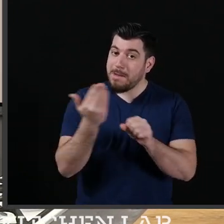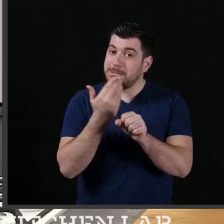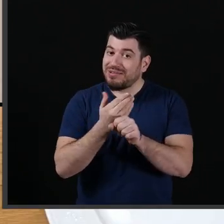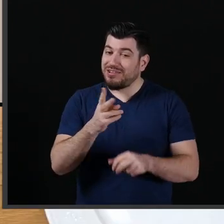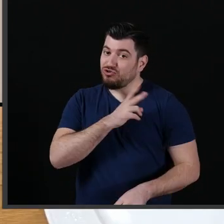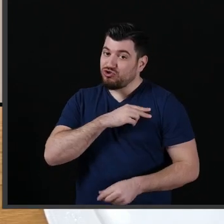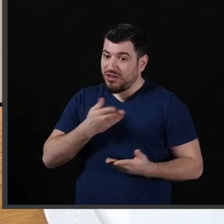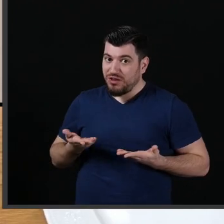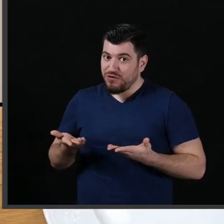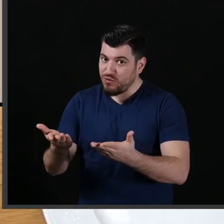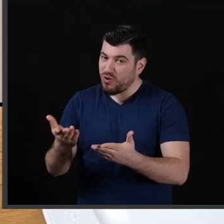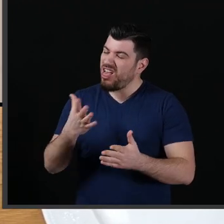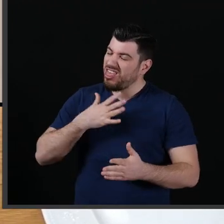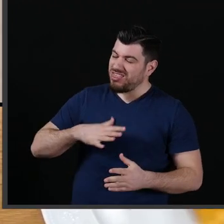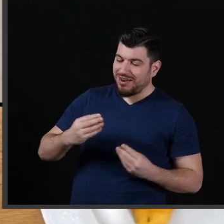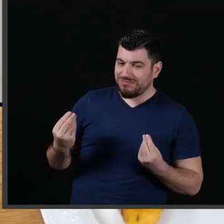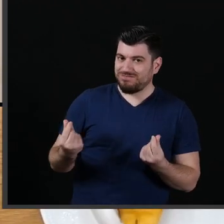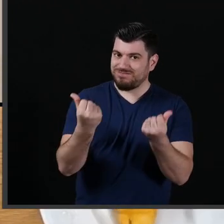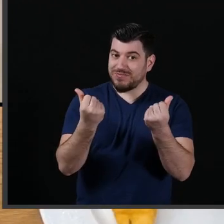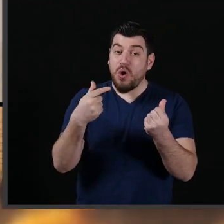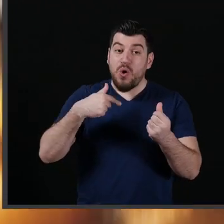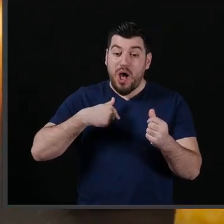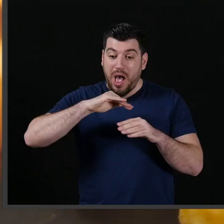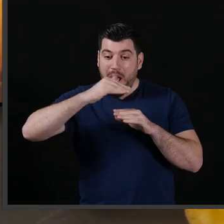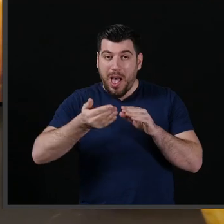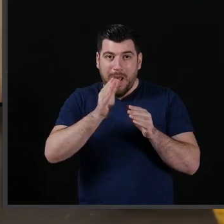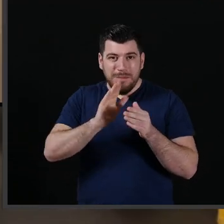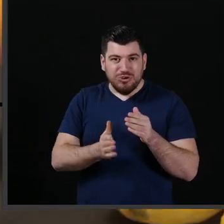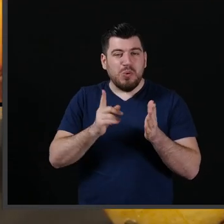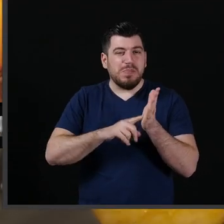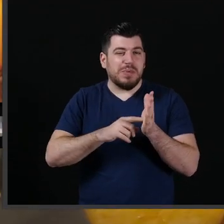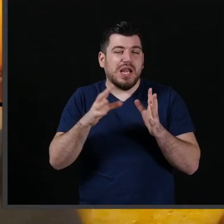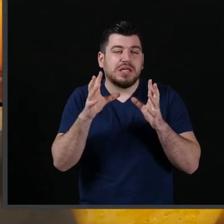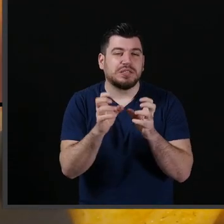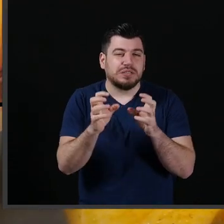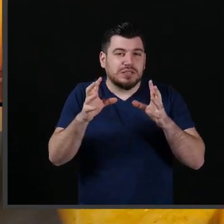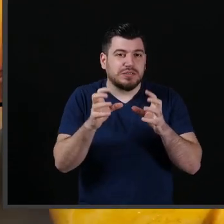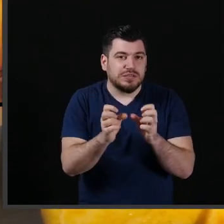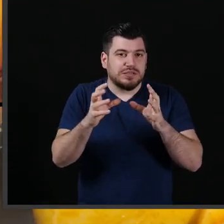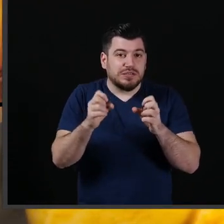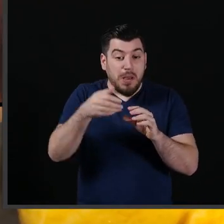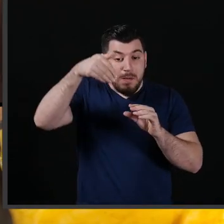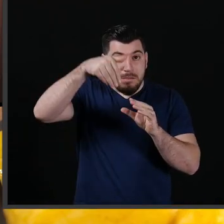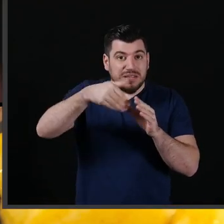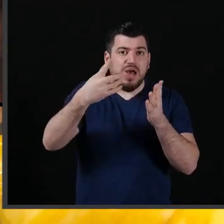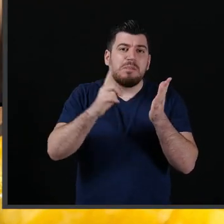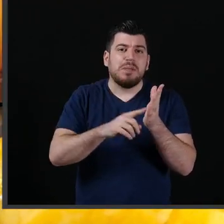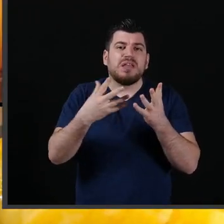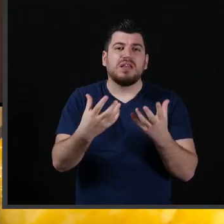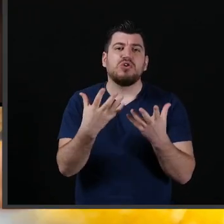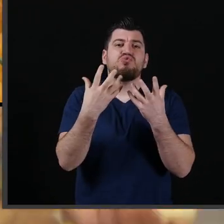θέλει τέχνη. Οι πατάτες απ' έξω, μόλις τις πιάσετε, θα κάνουν κρούτς, κρούτς και θα σπάνε. Αλλά από μέσα θα είναι τόσο